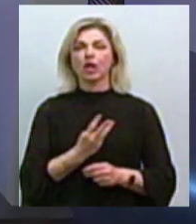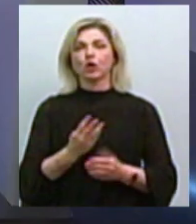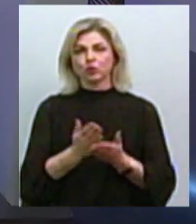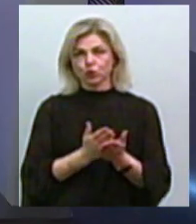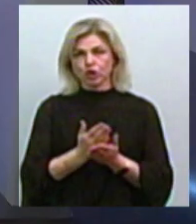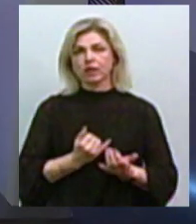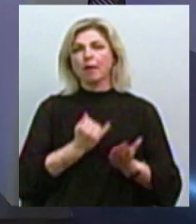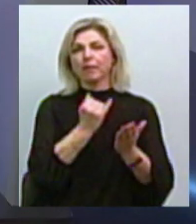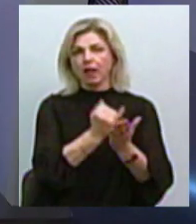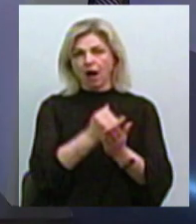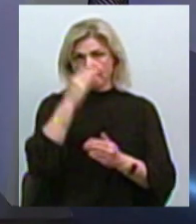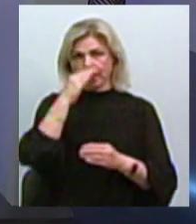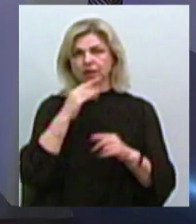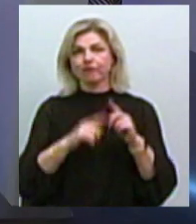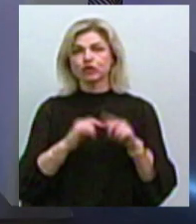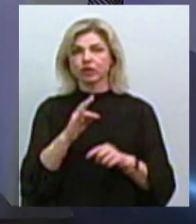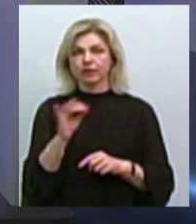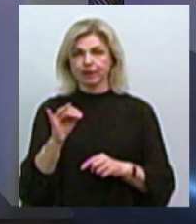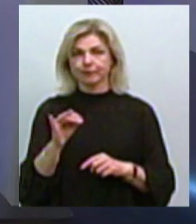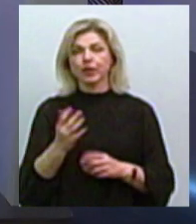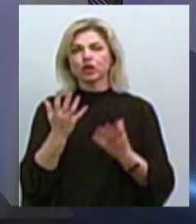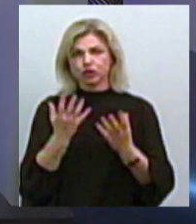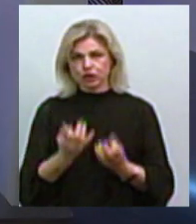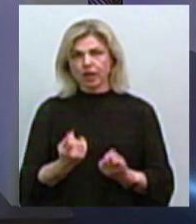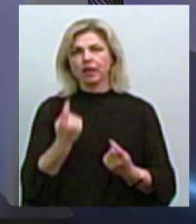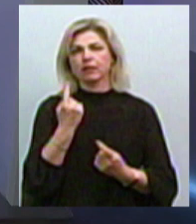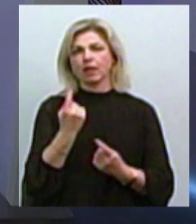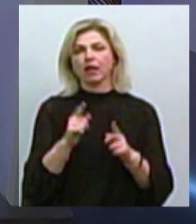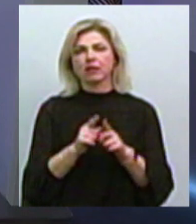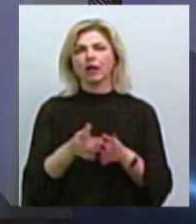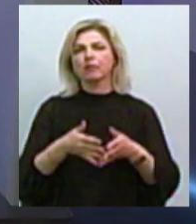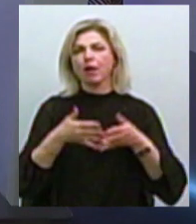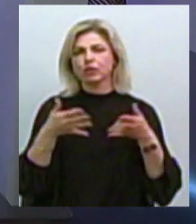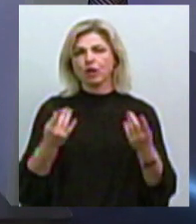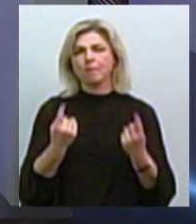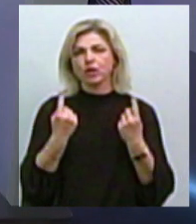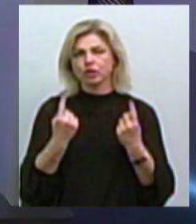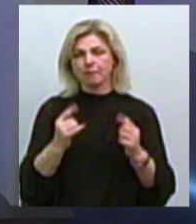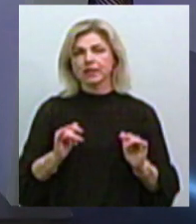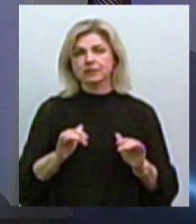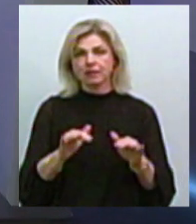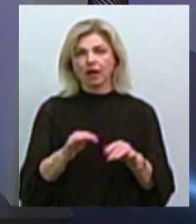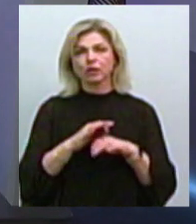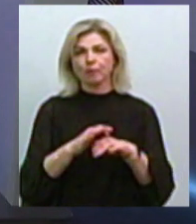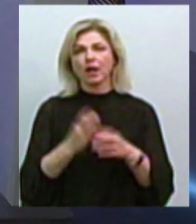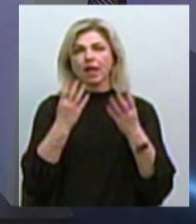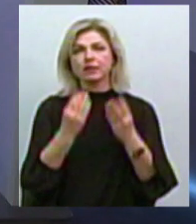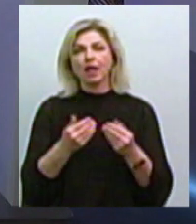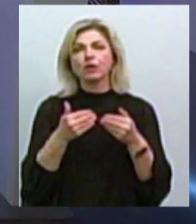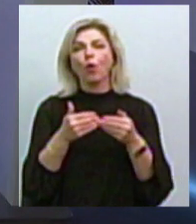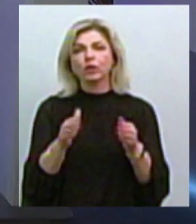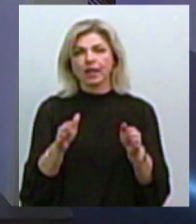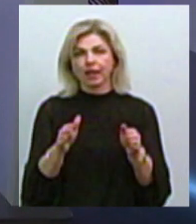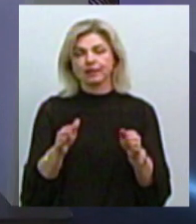нашої батьківщини. І ще такі широкомасштабні заходи, які ми проводимо, це День відкритих дверей. Це